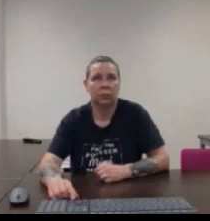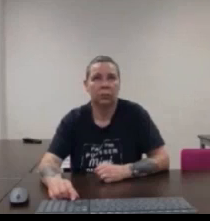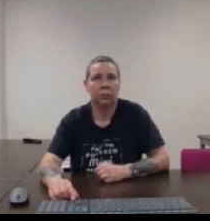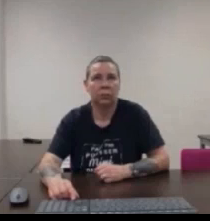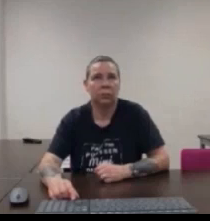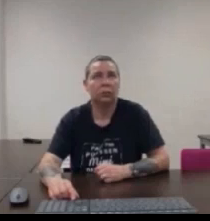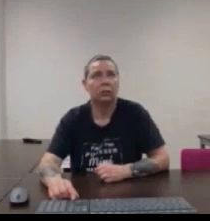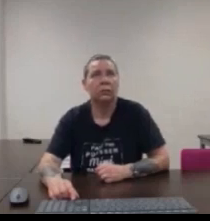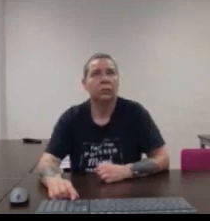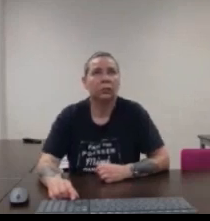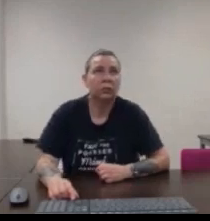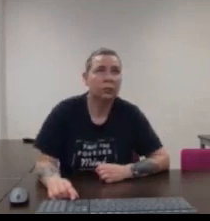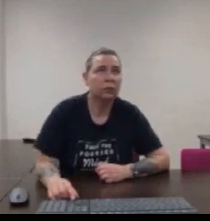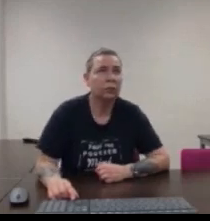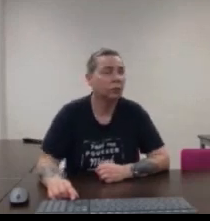lombaire.